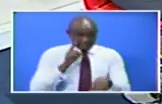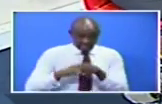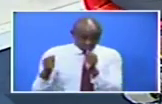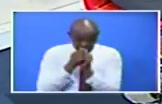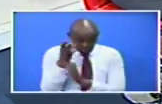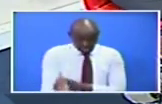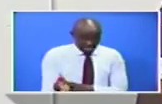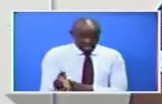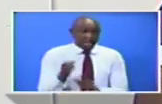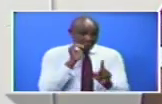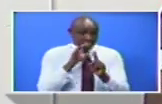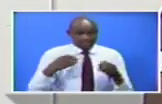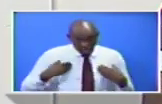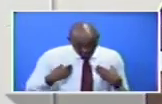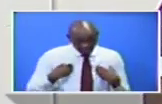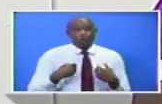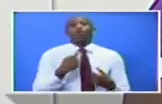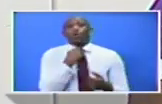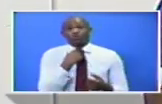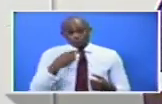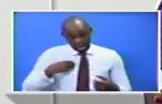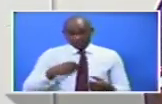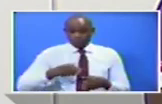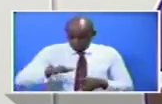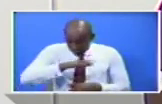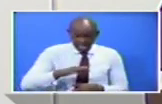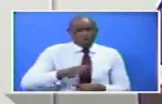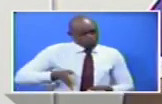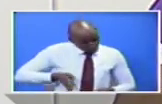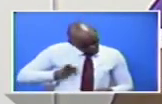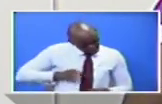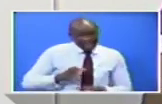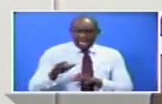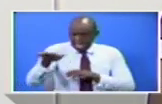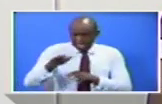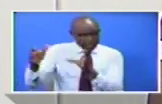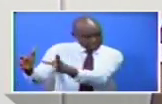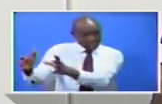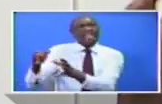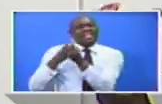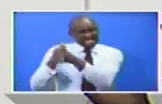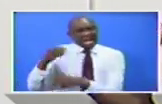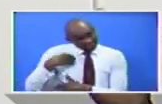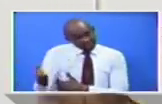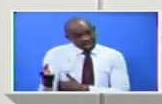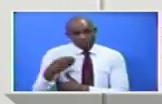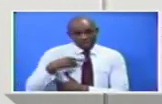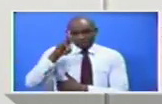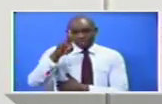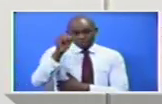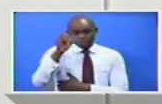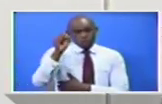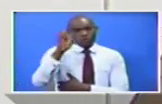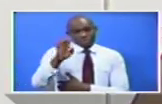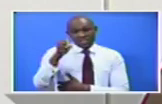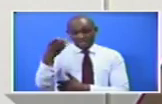pamoja tufanywe mentorship, kwa sababu Kotu iko na structure ya women, tuko na women wing ambayo ina viongozi, tunaongozwa na Rose Omamo. Kwa